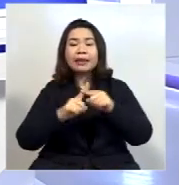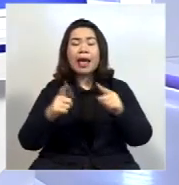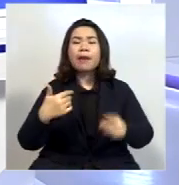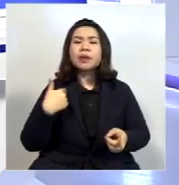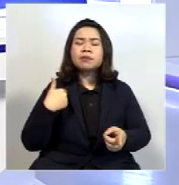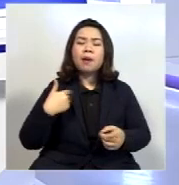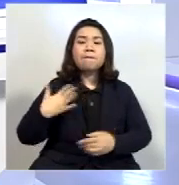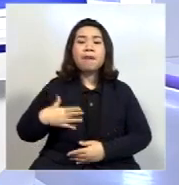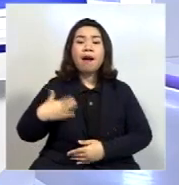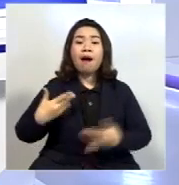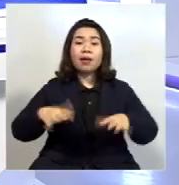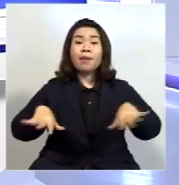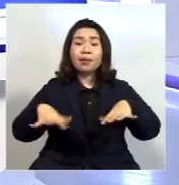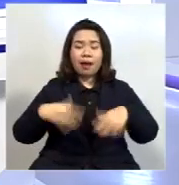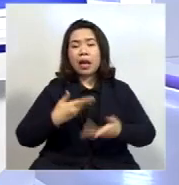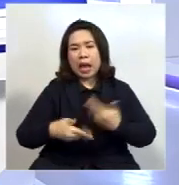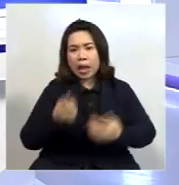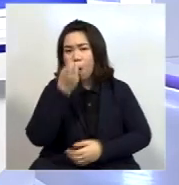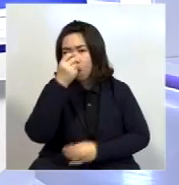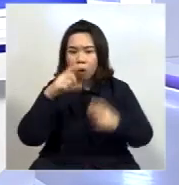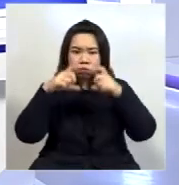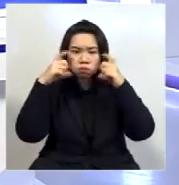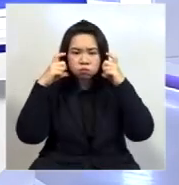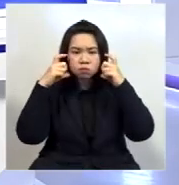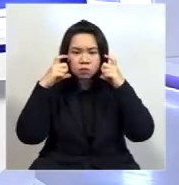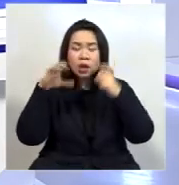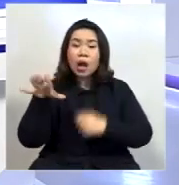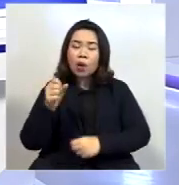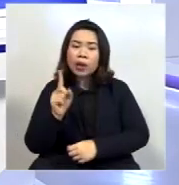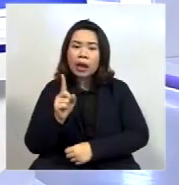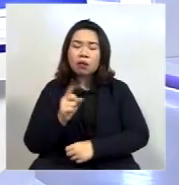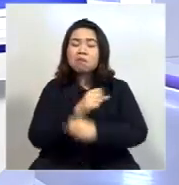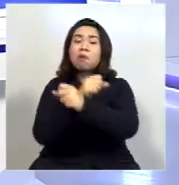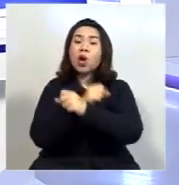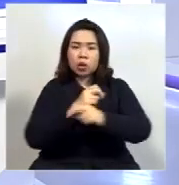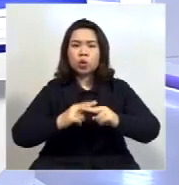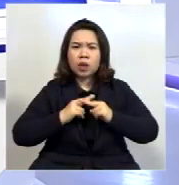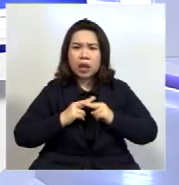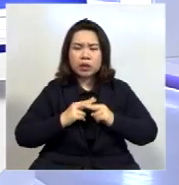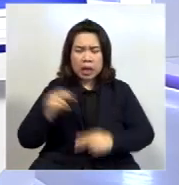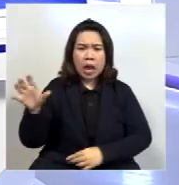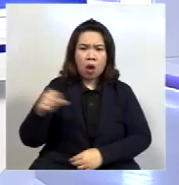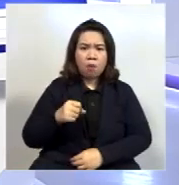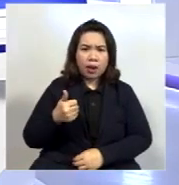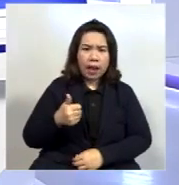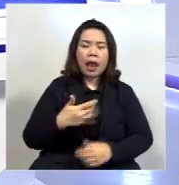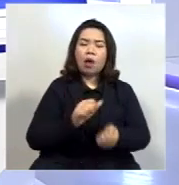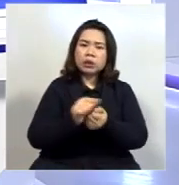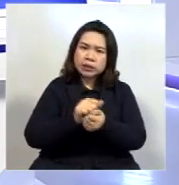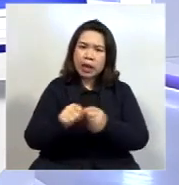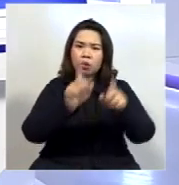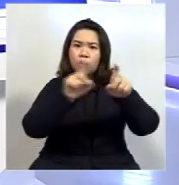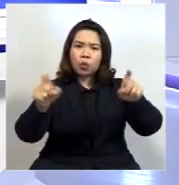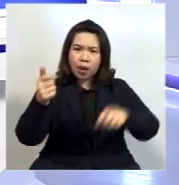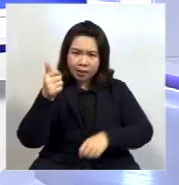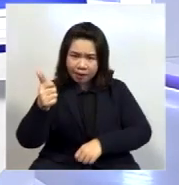หน้ากากผ้าเนี่ยขายอยู่ก็อ่ะลองเอามาใช้ดูนะคะเพื่อที่จะช่วยเป็นการป้องกันอย่างน้อยเนี่ยเอามาใช้แล้วก็ซักตากแดด